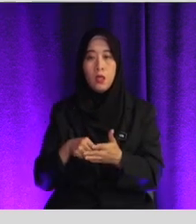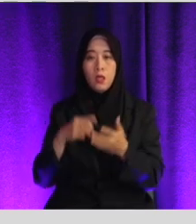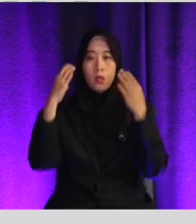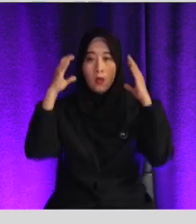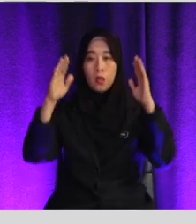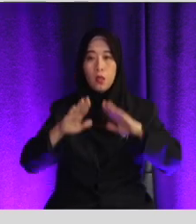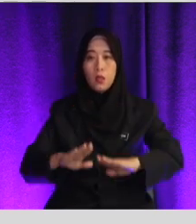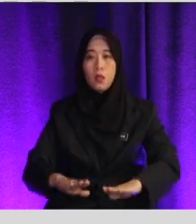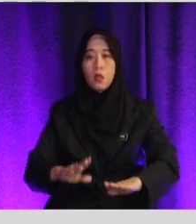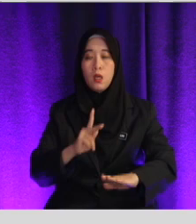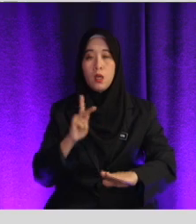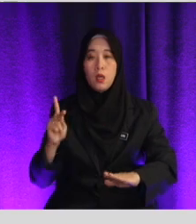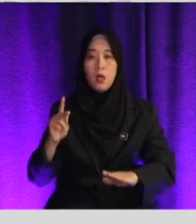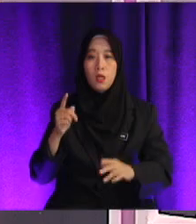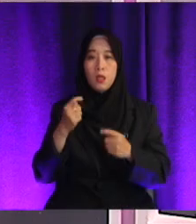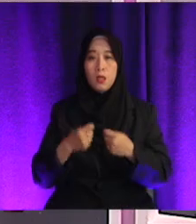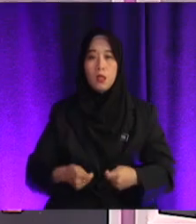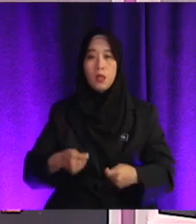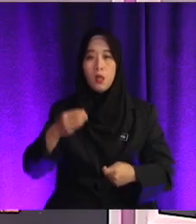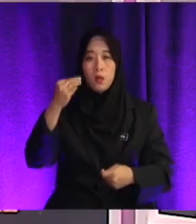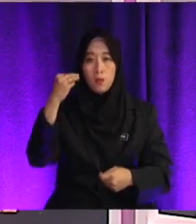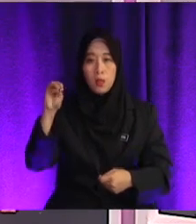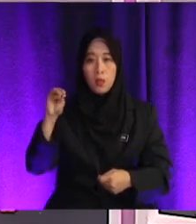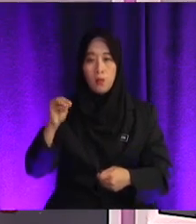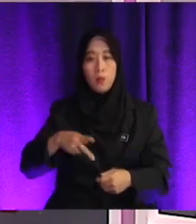murid-murid tentang meter pelbagai analog.